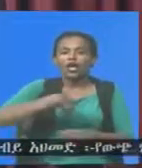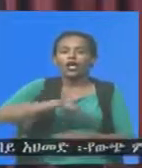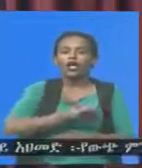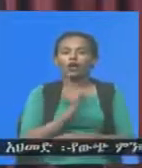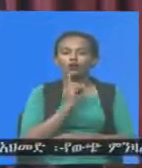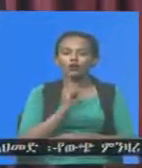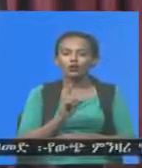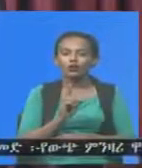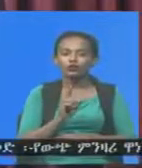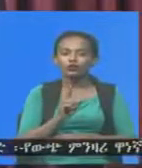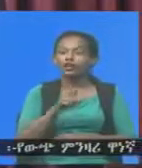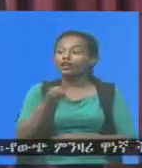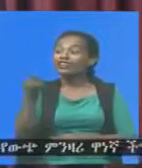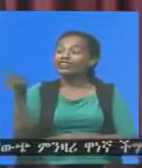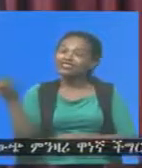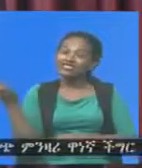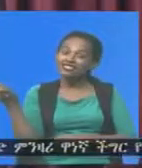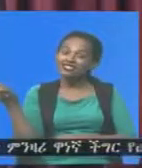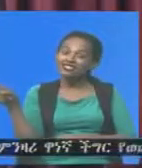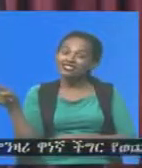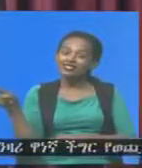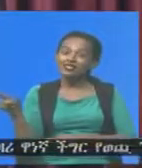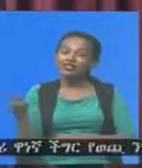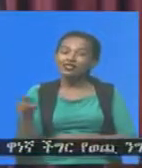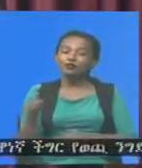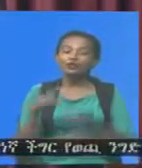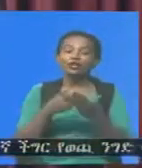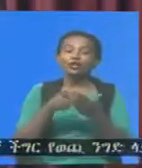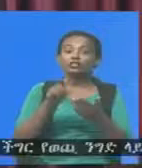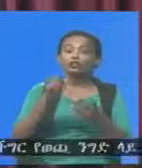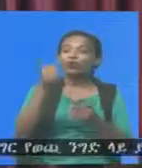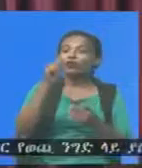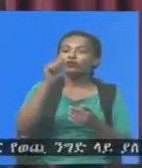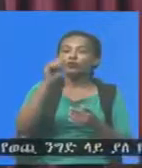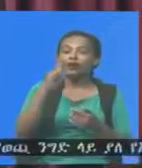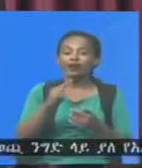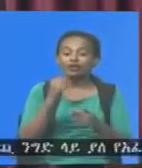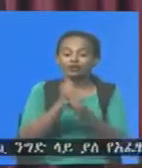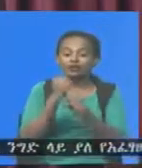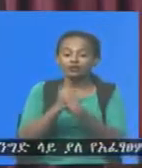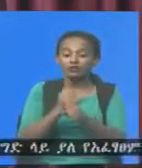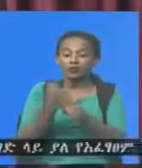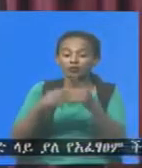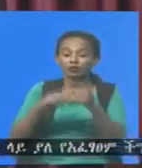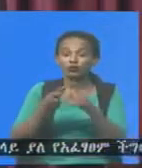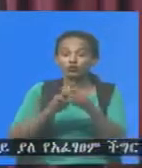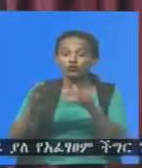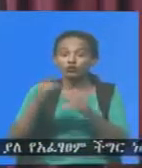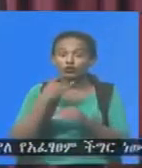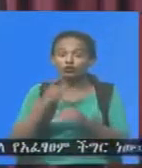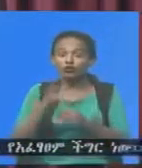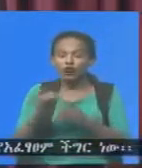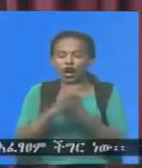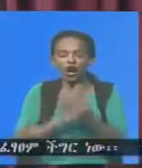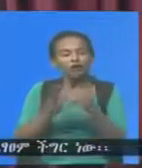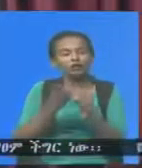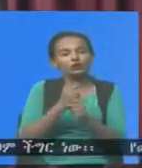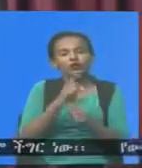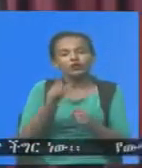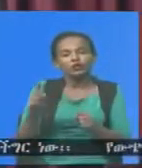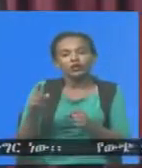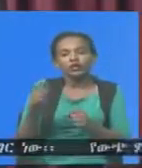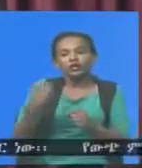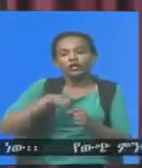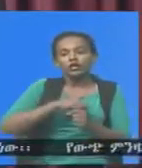እነዚህ ፓለስቲን የምትሏቸው በኦቶማን ቱርክ ጊዜ ለስራ የመጡ ስደተኞች ናቸው እንጂ ሀገሬ ሰው አይደሉም። የኛ ድንበር